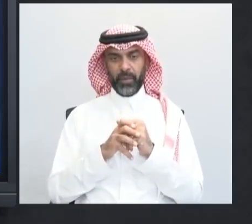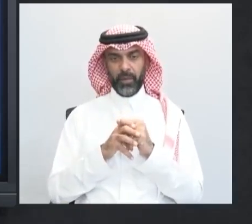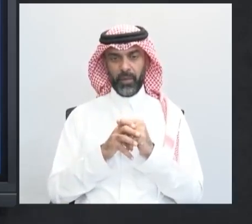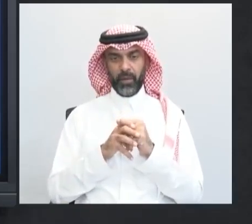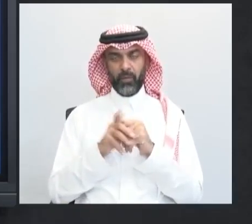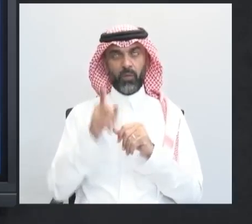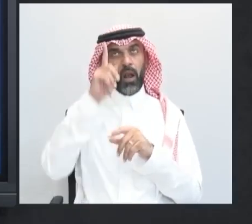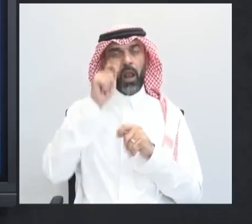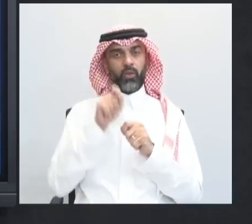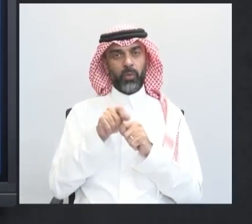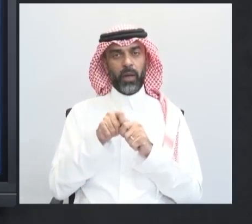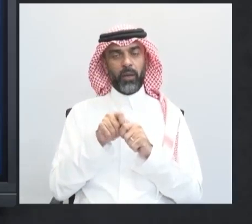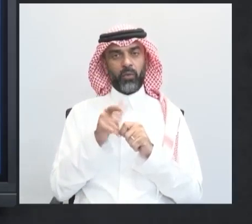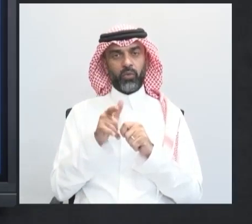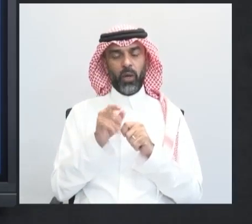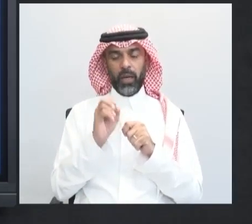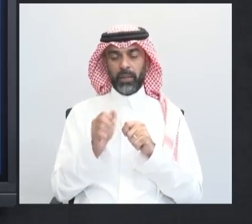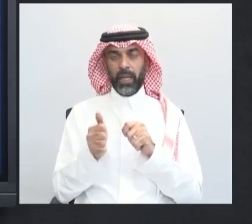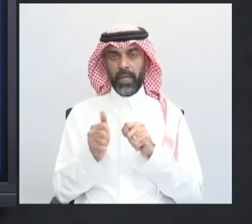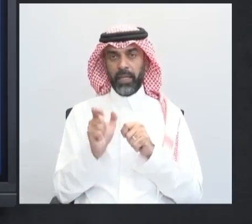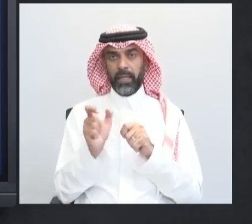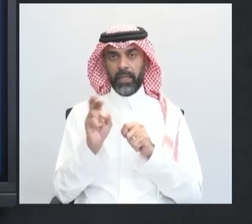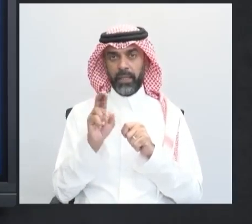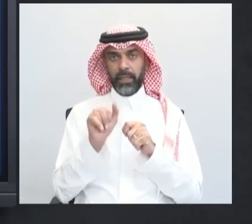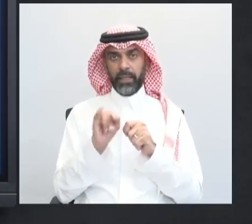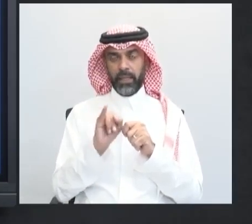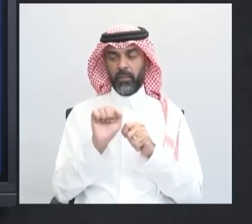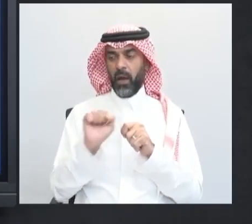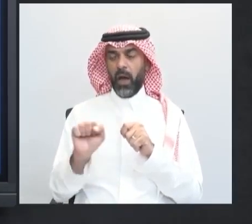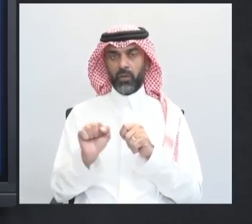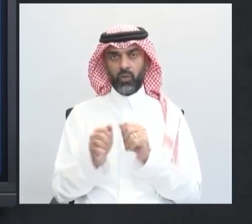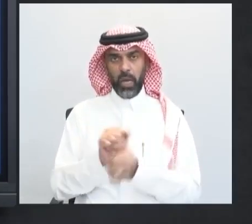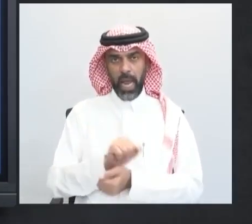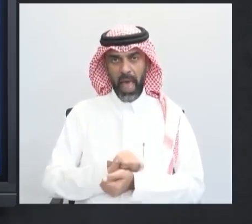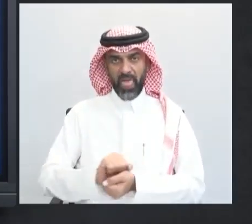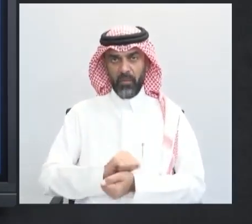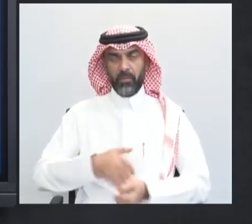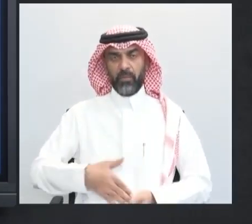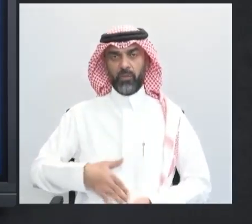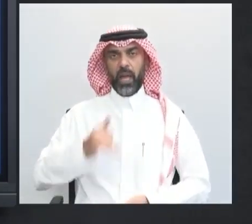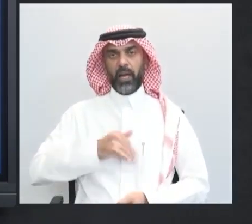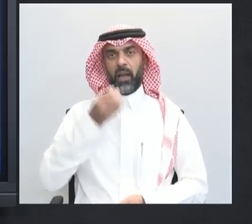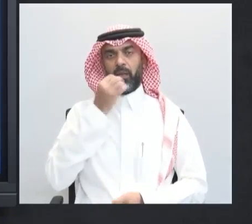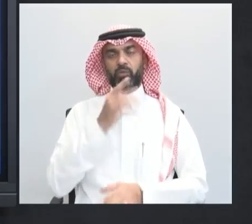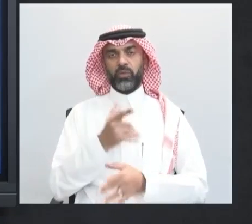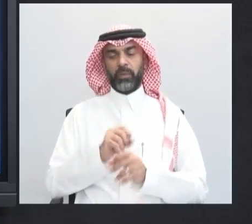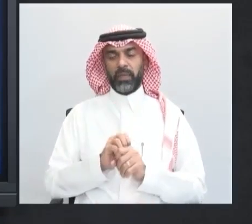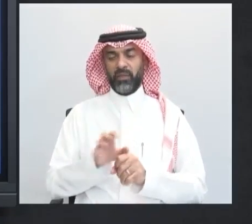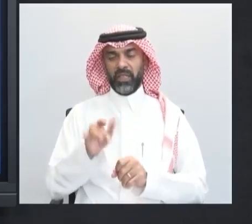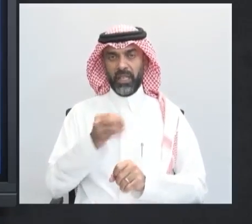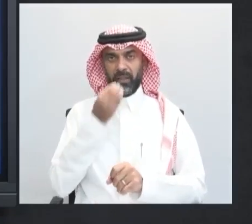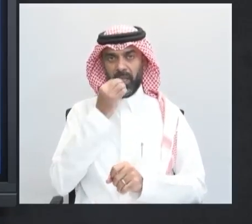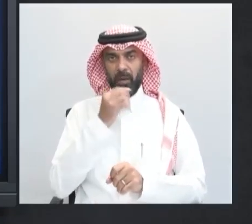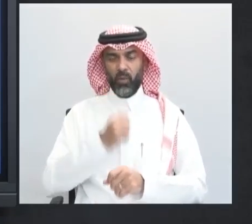هيا الله سبحانه وتعالى انزيمات خاصه لهضم هذه البروتينات تواجدت في هذه المعده لتفرز على هذا الطعام